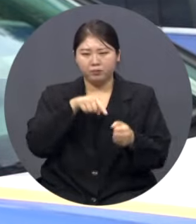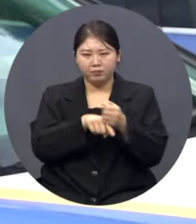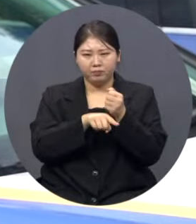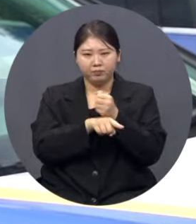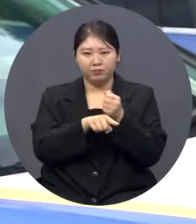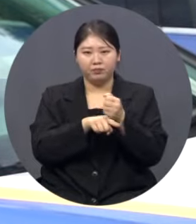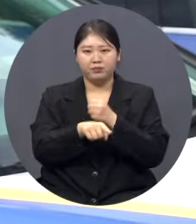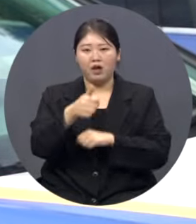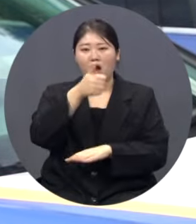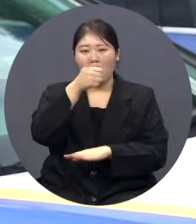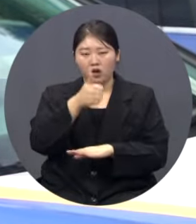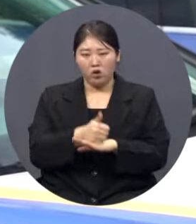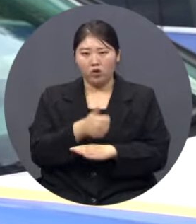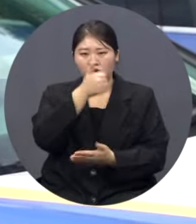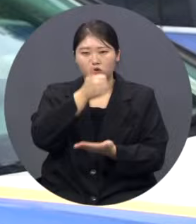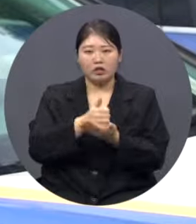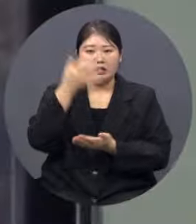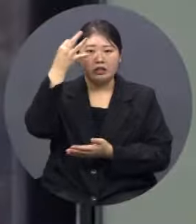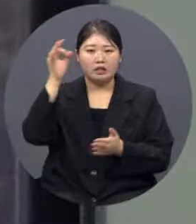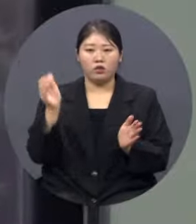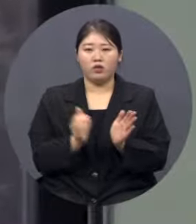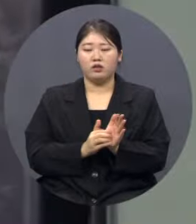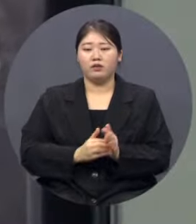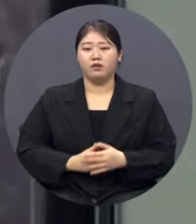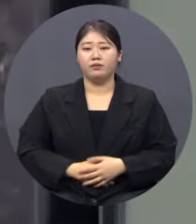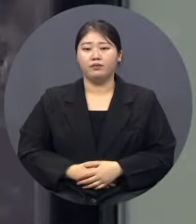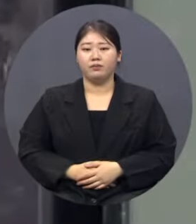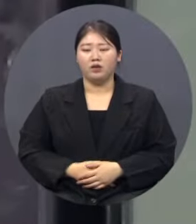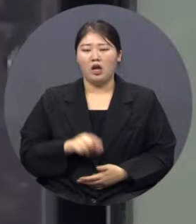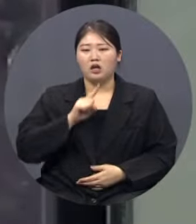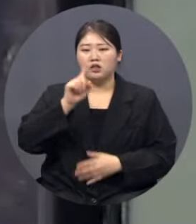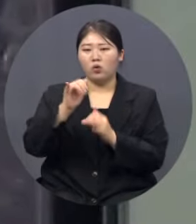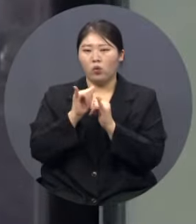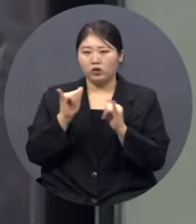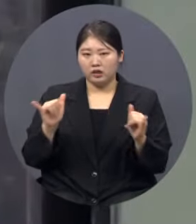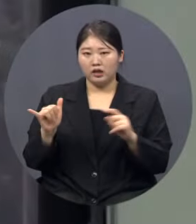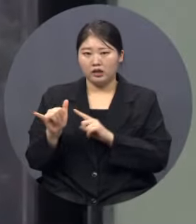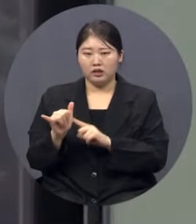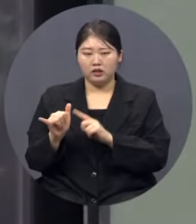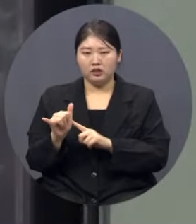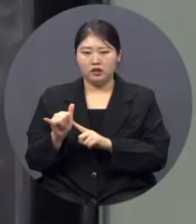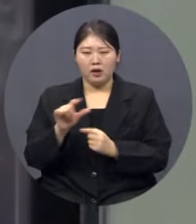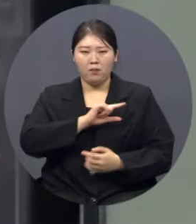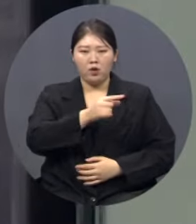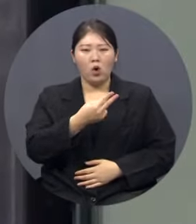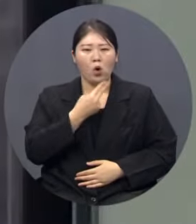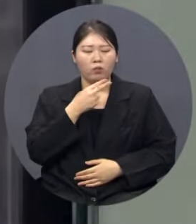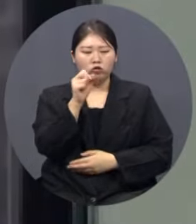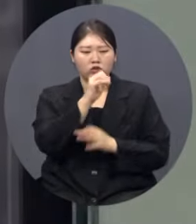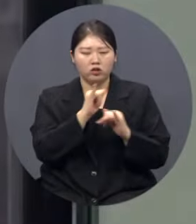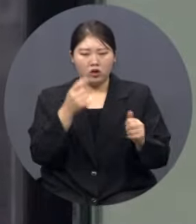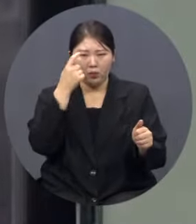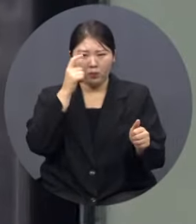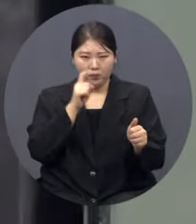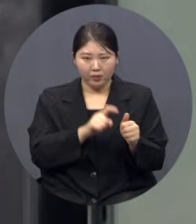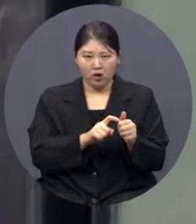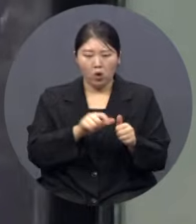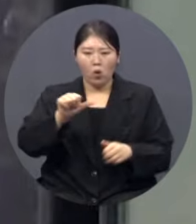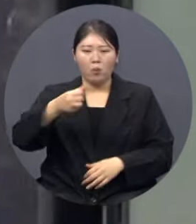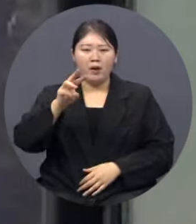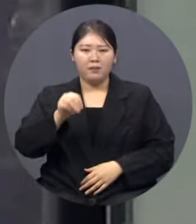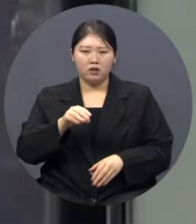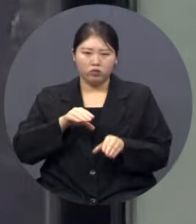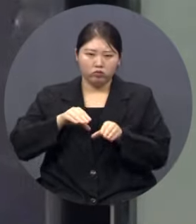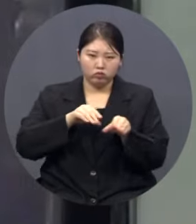이제 시인하게 된 겁니다. 신고자는 면허가 없는 지인이 운전하는 걸 보고 500m를 쫓아가며